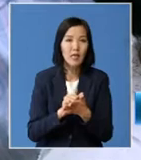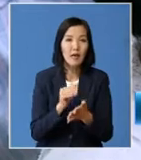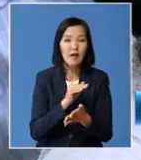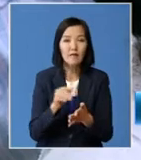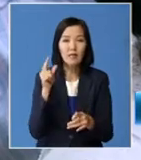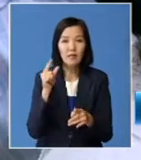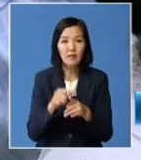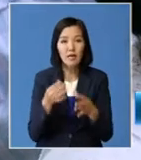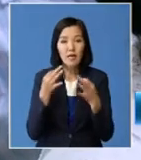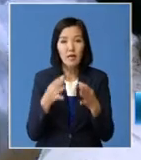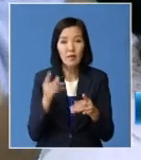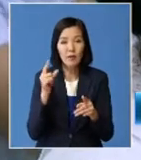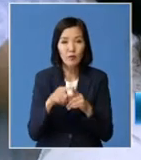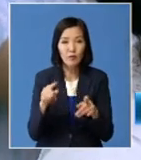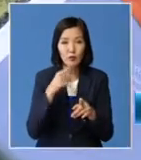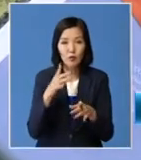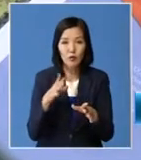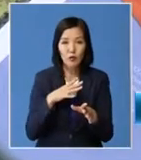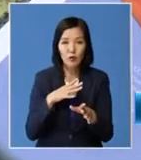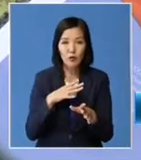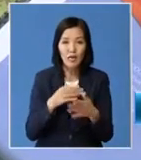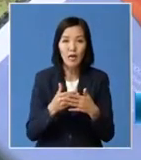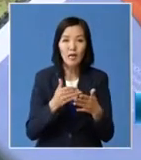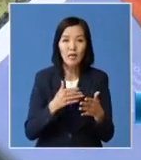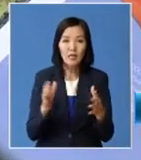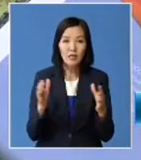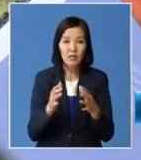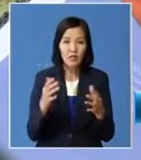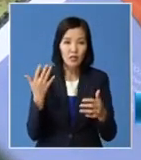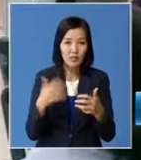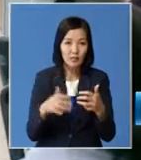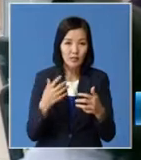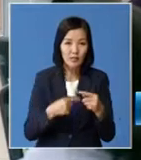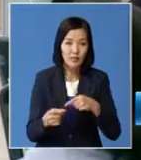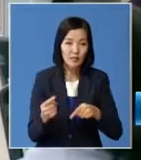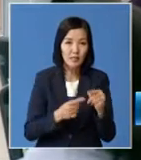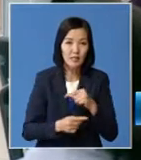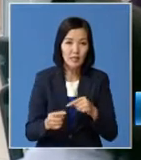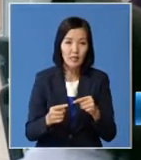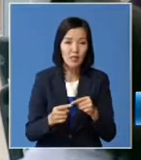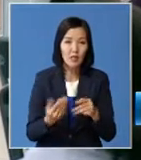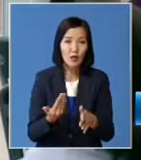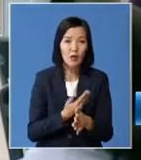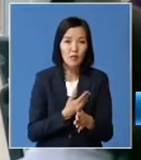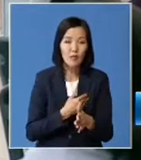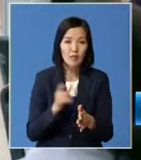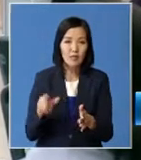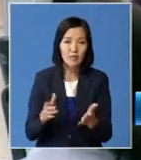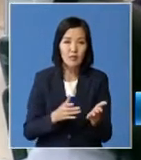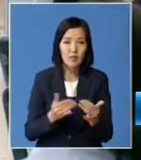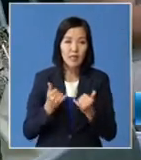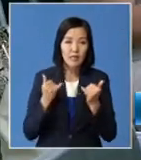барынша қарапайым тілде түсіндірді. Айтуынша, бұл шара алдымен шағын және микробизнеске, яғни салық жайлы кеңеспен көмекке мұқтаж санаттыларға бағытталып